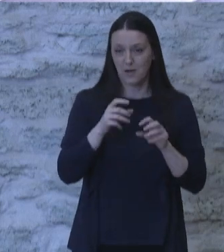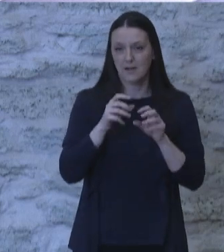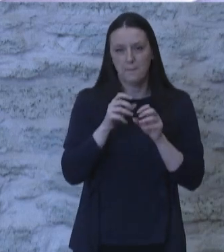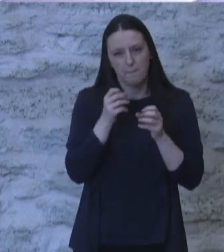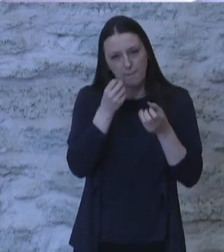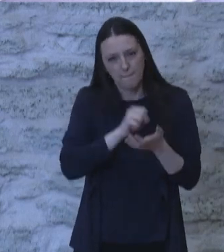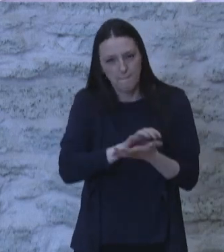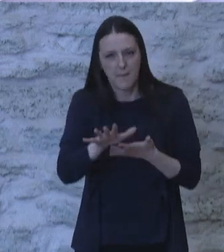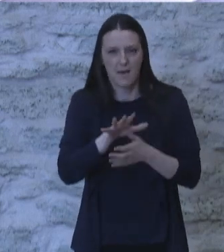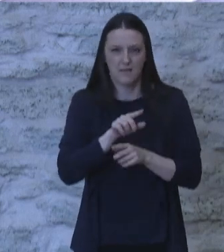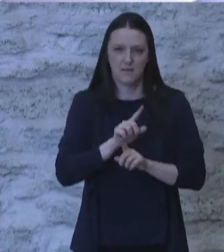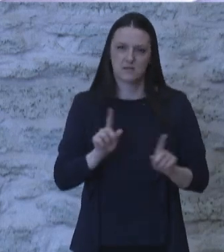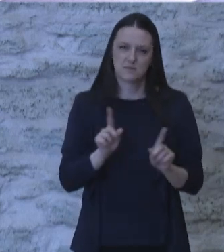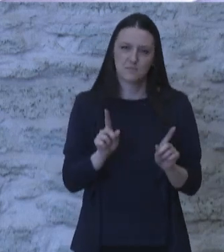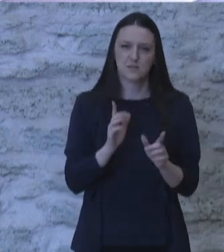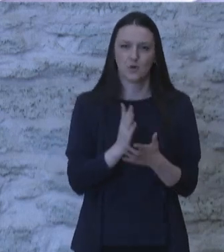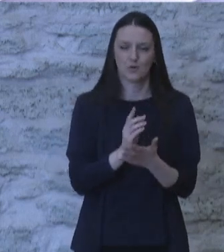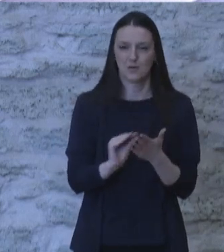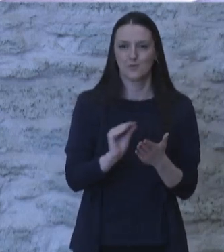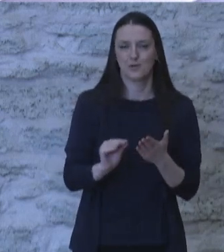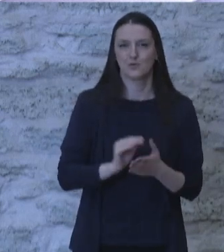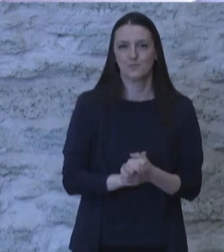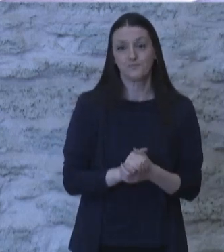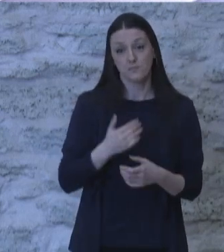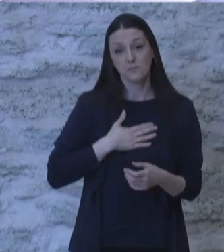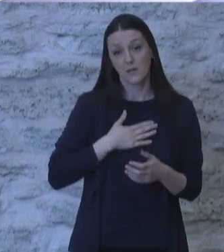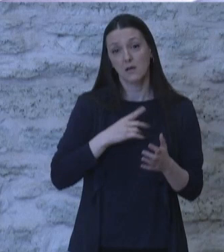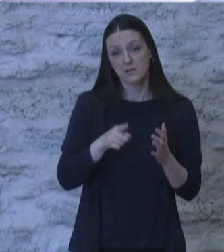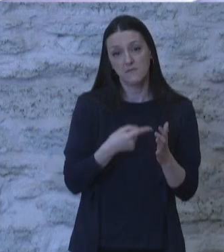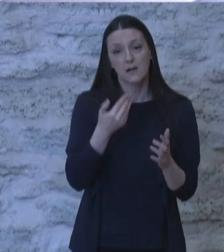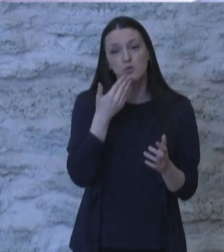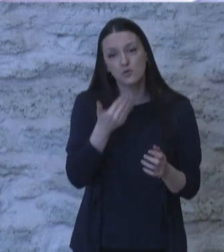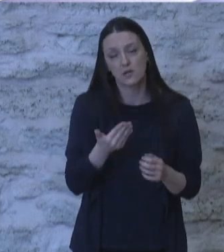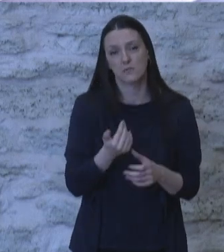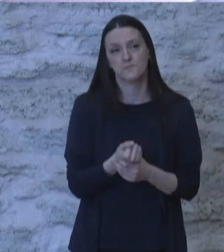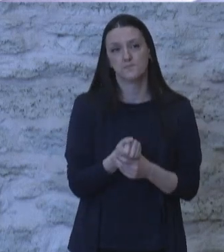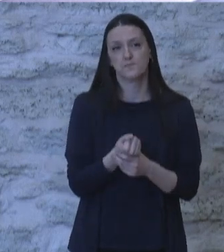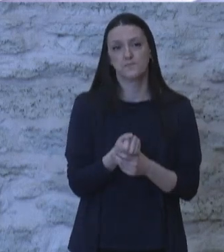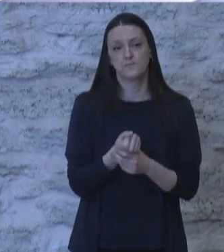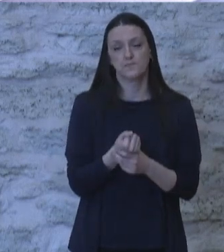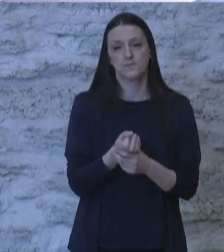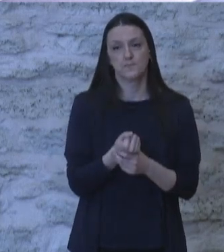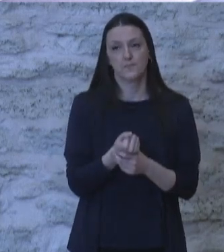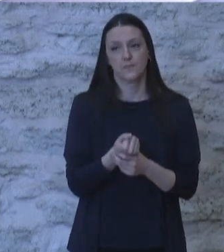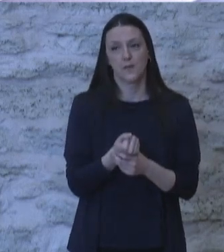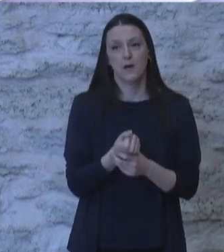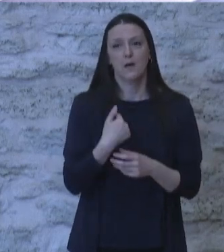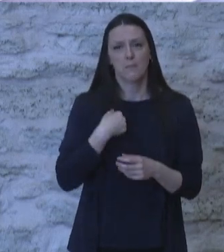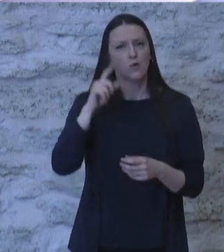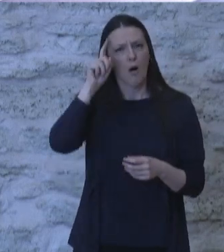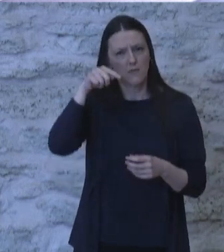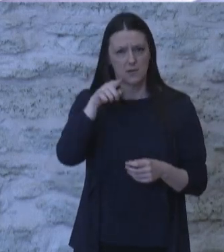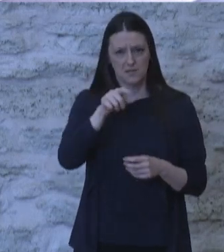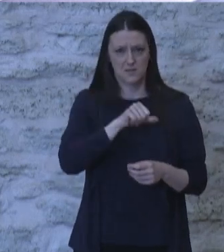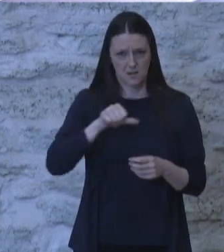et ma tahaksin sult küsida natukene ka teatud infokanalite kasutamisest. Minu arutas, sa ise